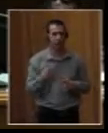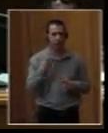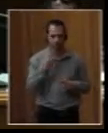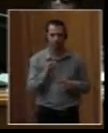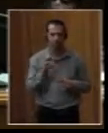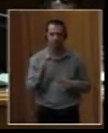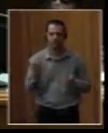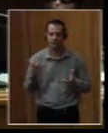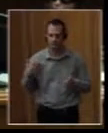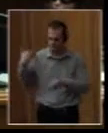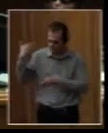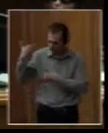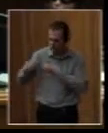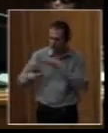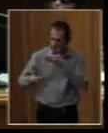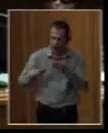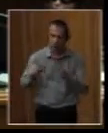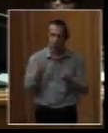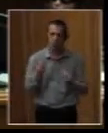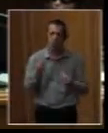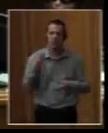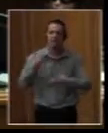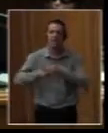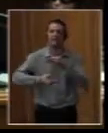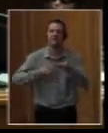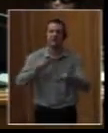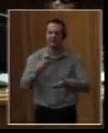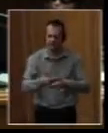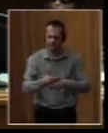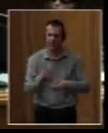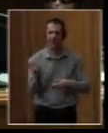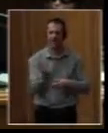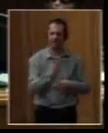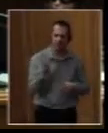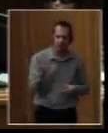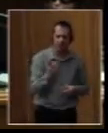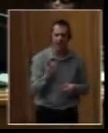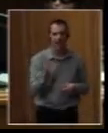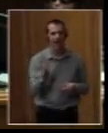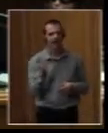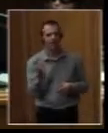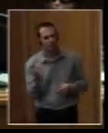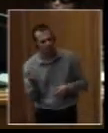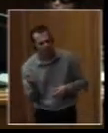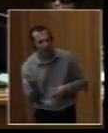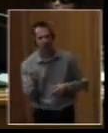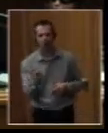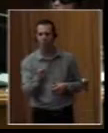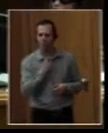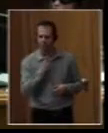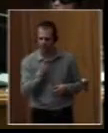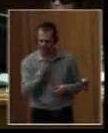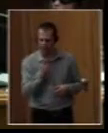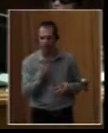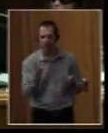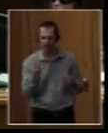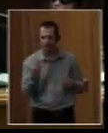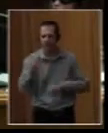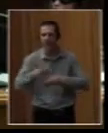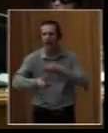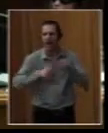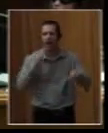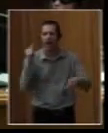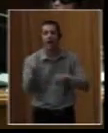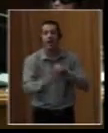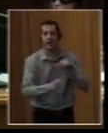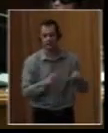σε όλα τα πεδία, πολιτικό, οικονομικό, κοινωνικό. Θα έλεγα όμως ότι ζούμε σε μια περίοδο και με